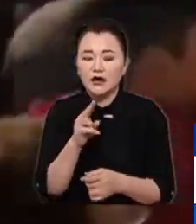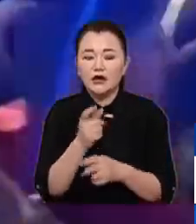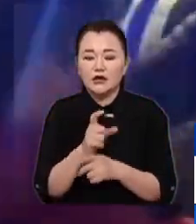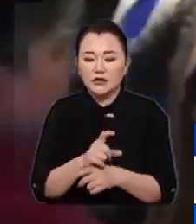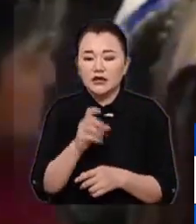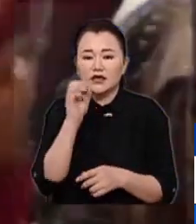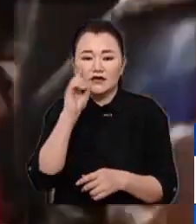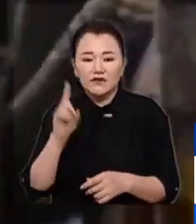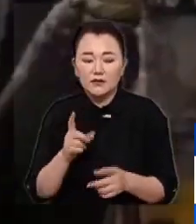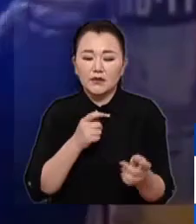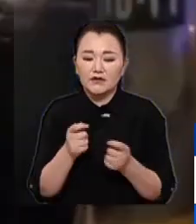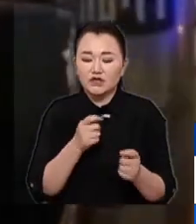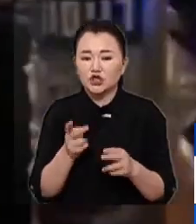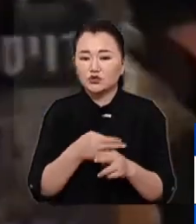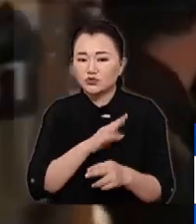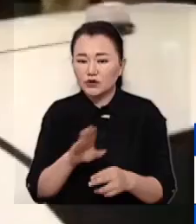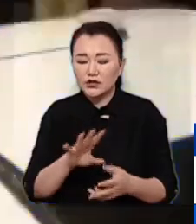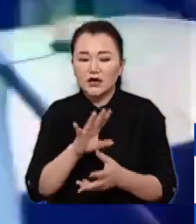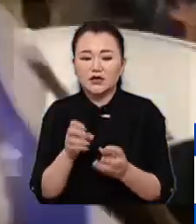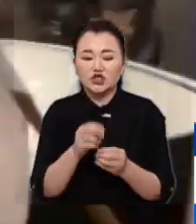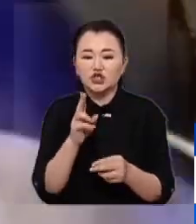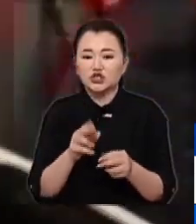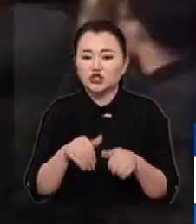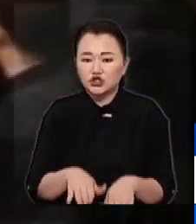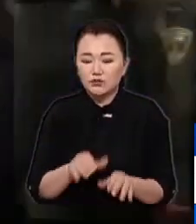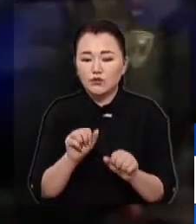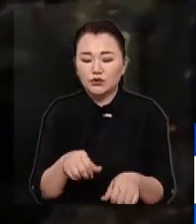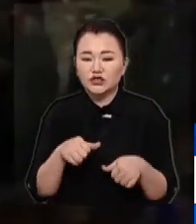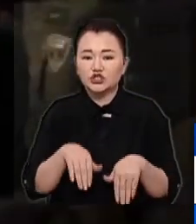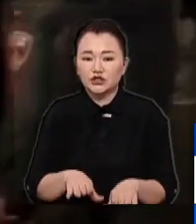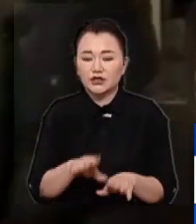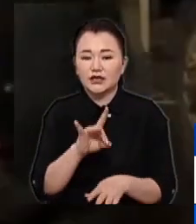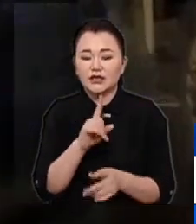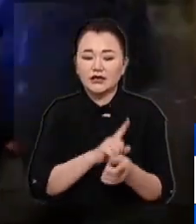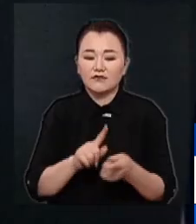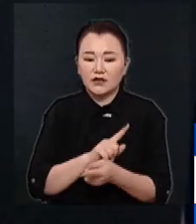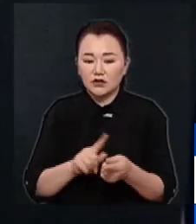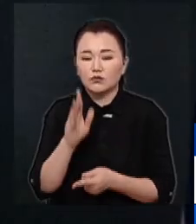близкие к правительству, не исключают, что окончательное решение могут вынести на референдум.